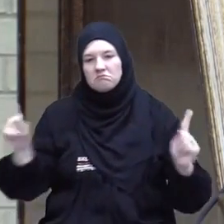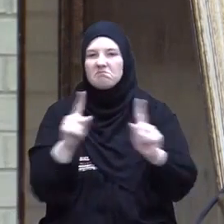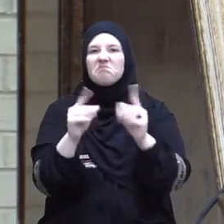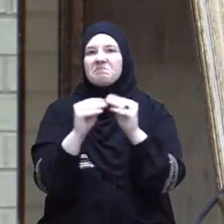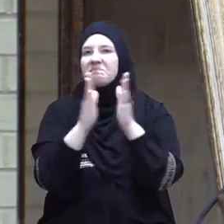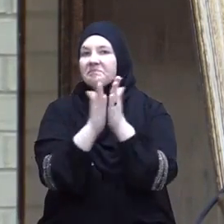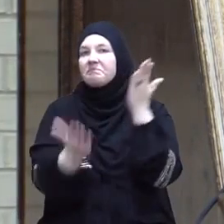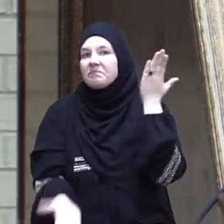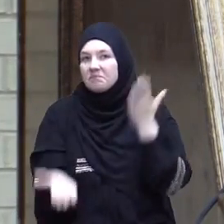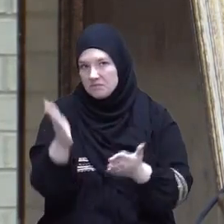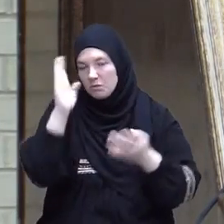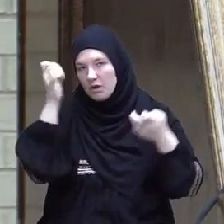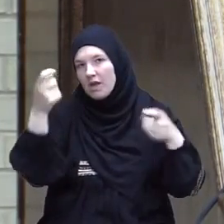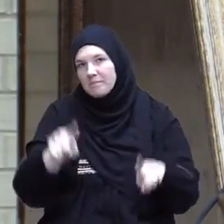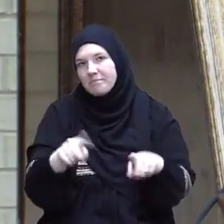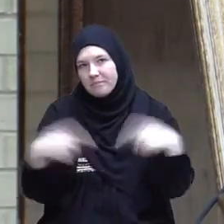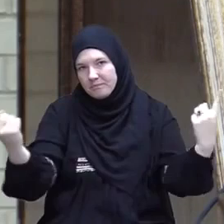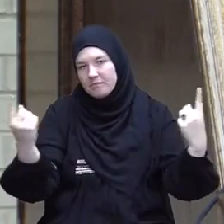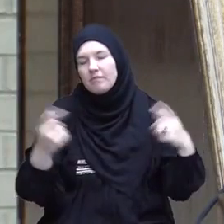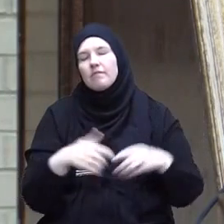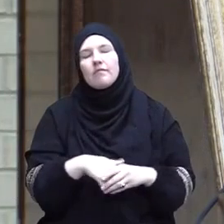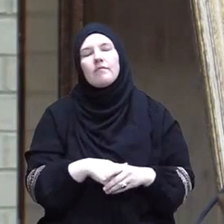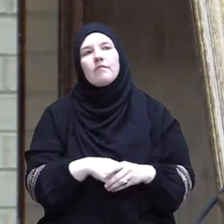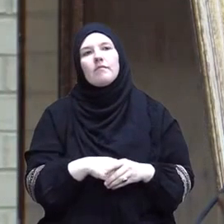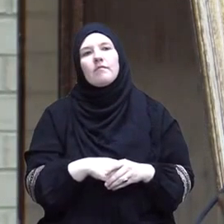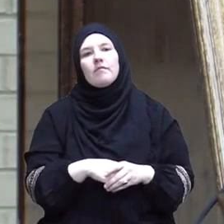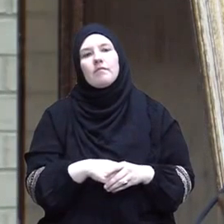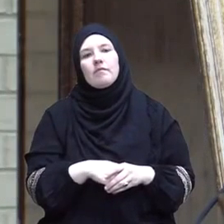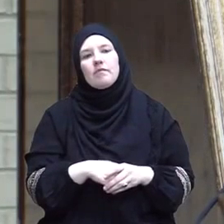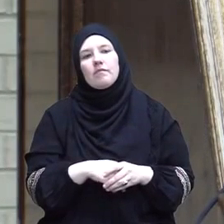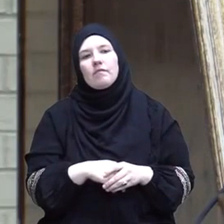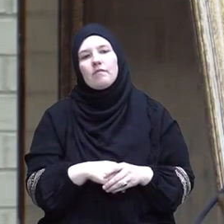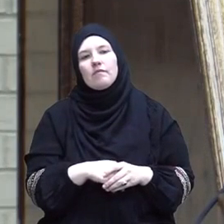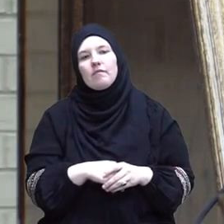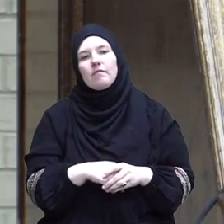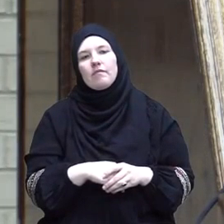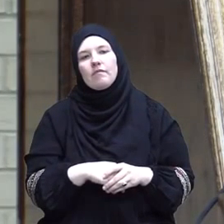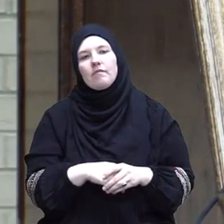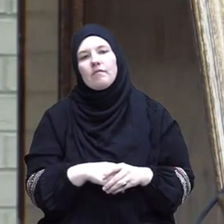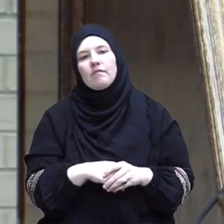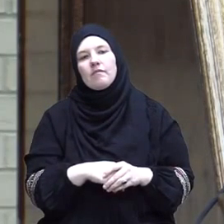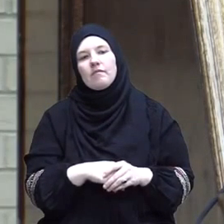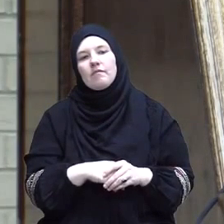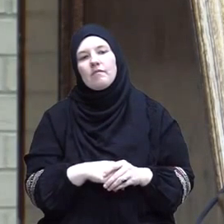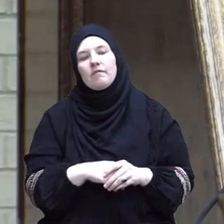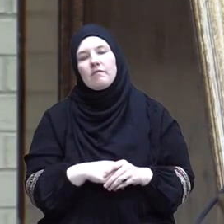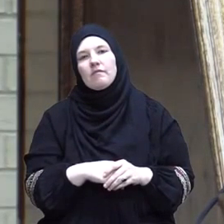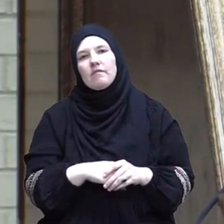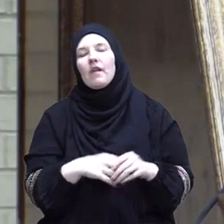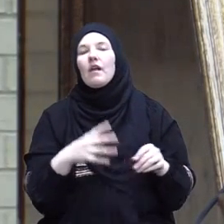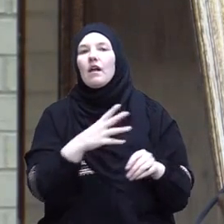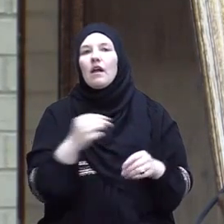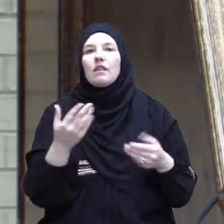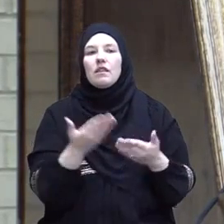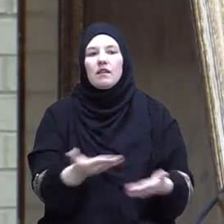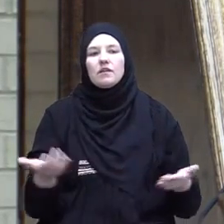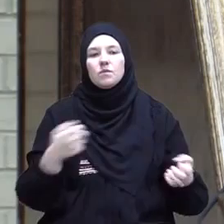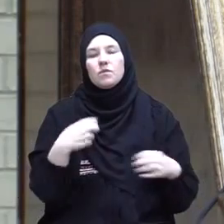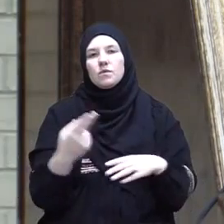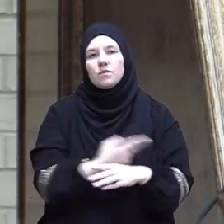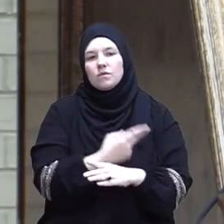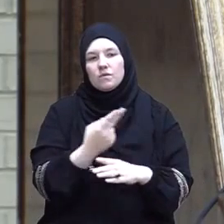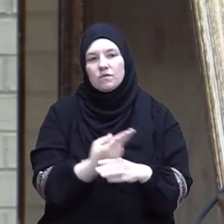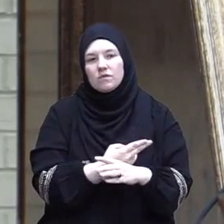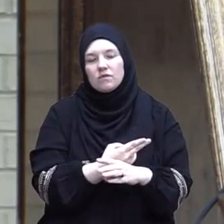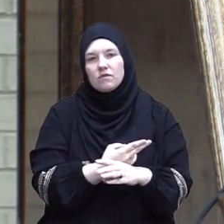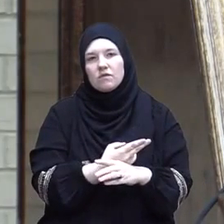وَمَتَاعٌ إِلَى حِينٍ. مَتَاعٌ are the things we use for livelihood purposes. Utensils